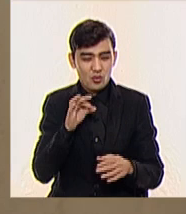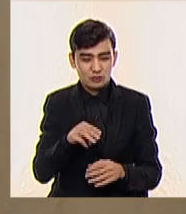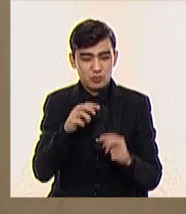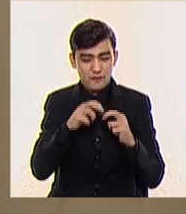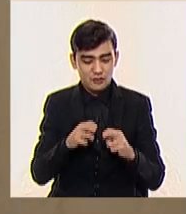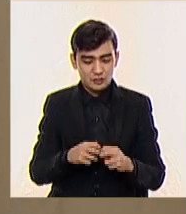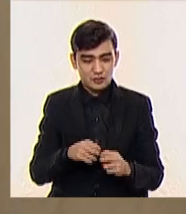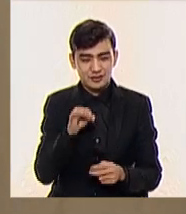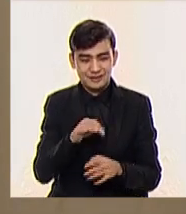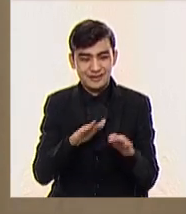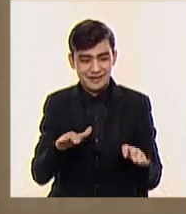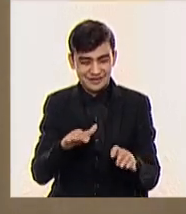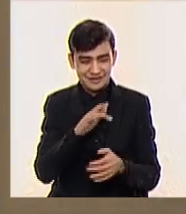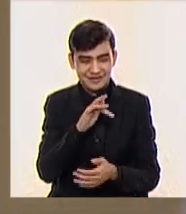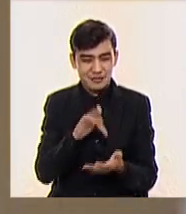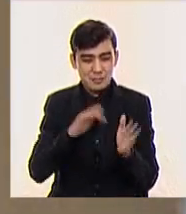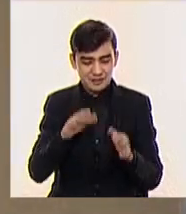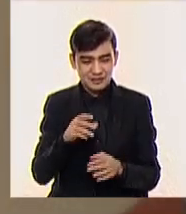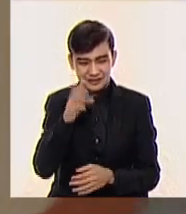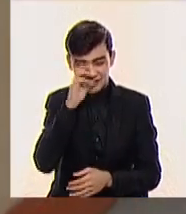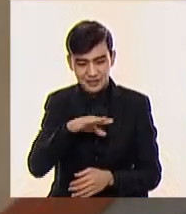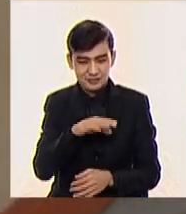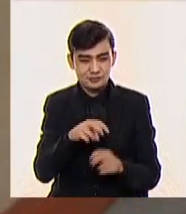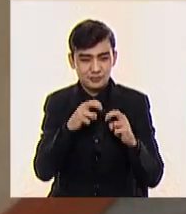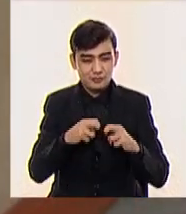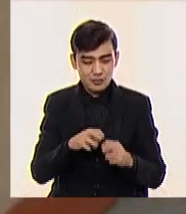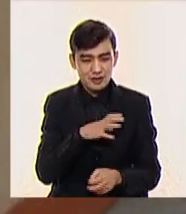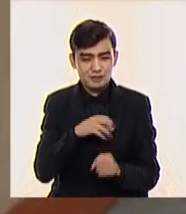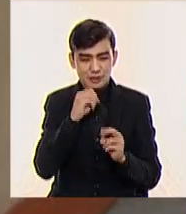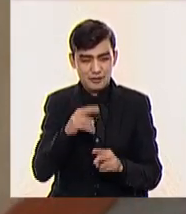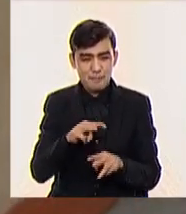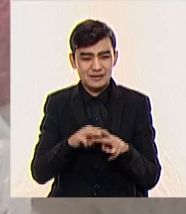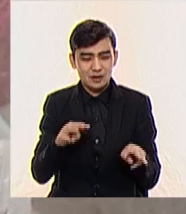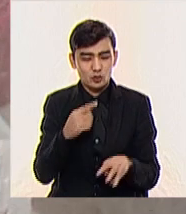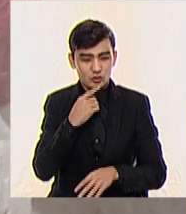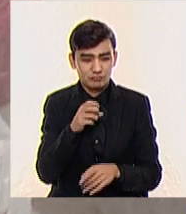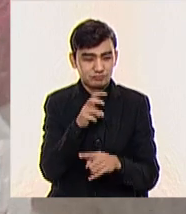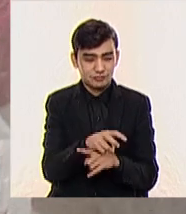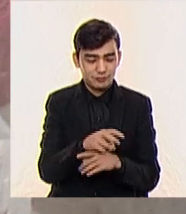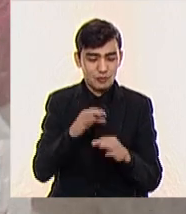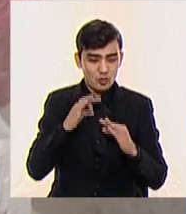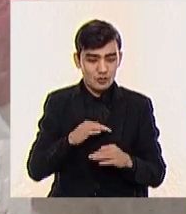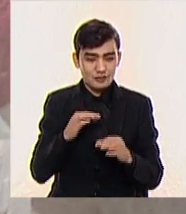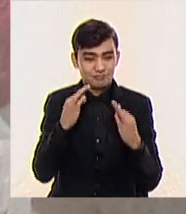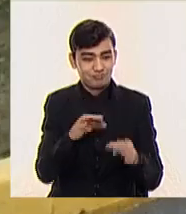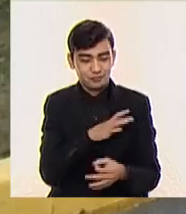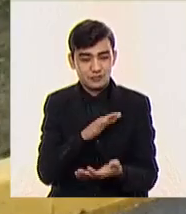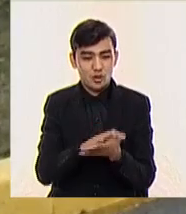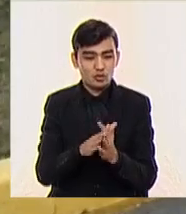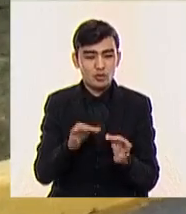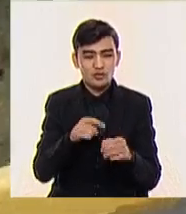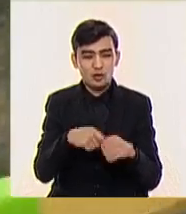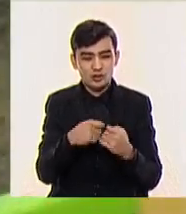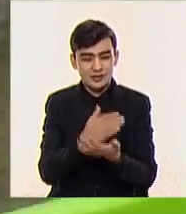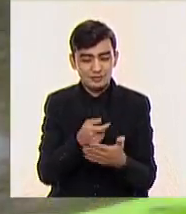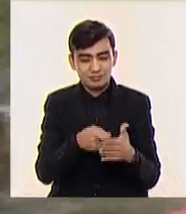проверки. Проверку в детских учреждениях страны провели специалисты Министерства труда после согласования в прокуратуре. Отмечают, что нарушения по